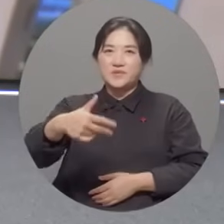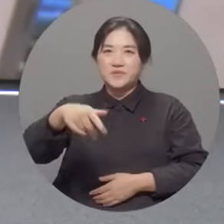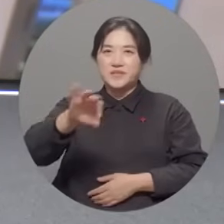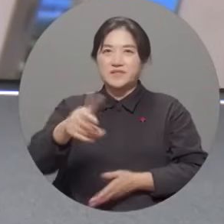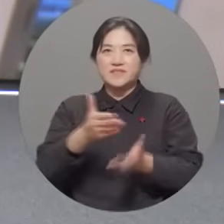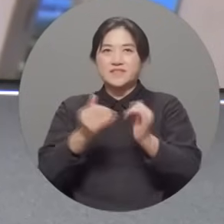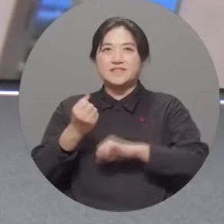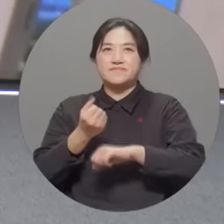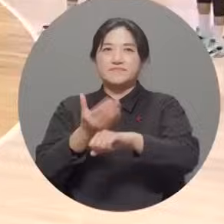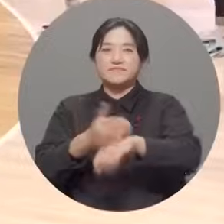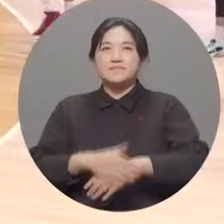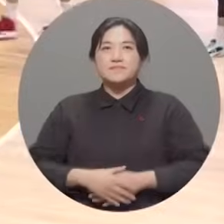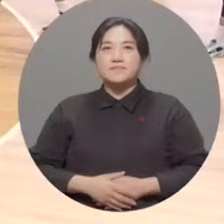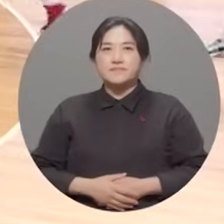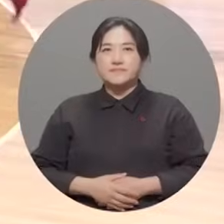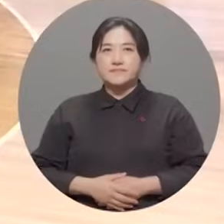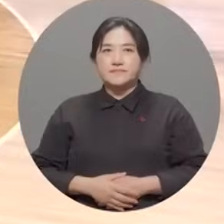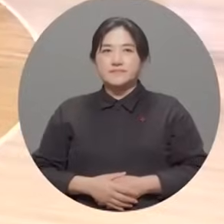기자입니다.